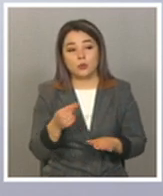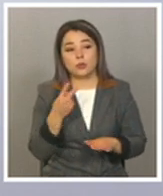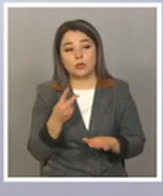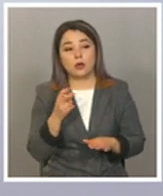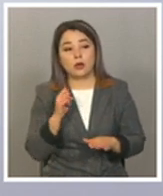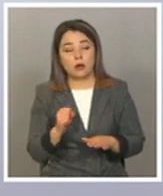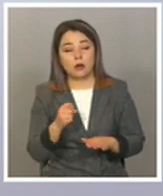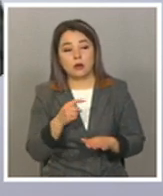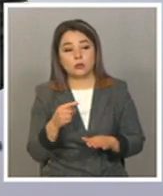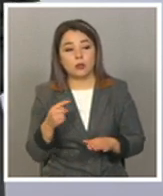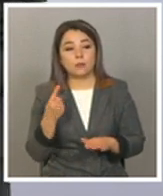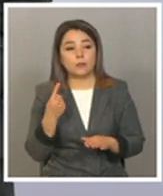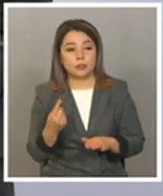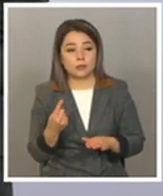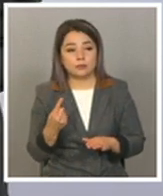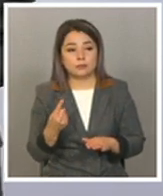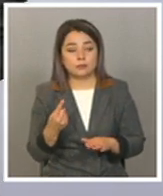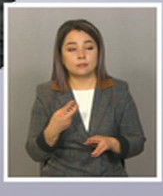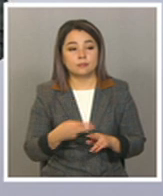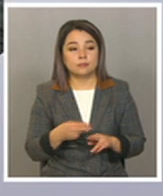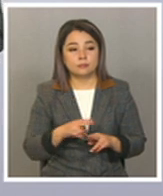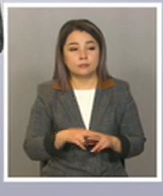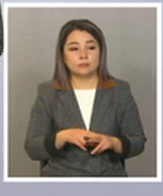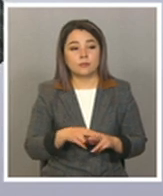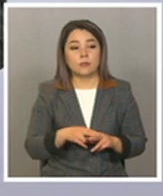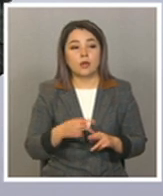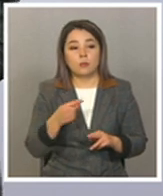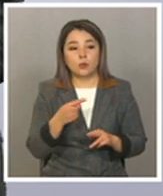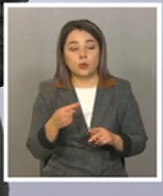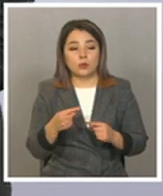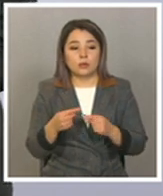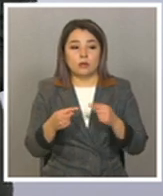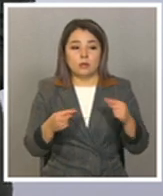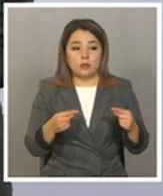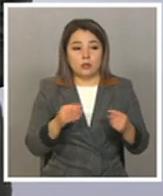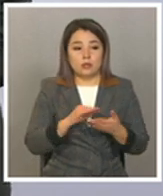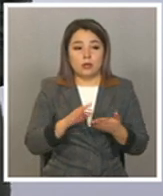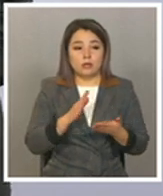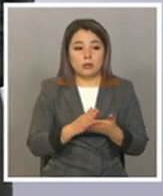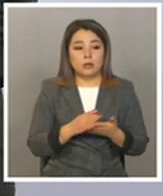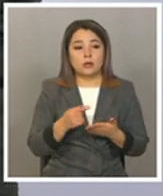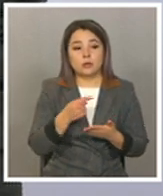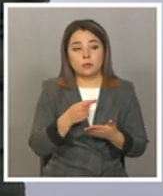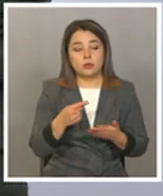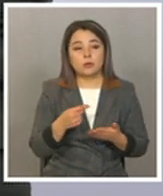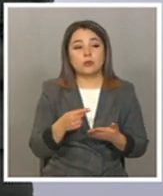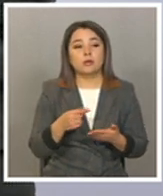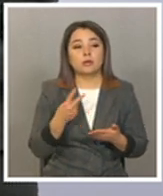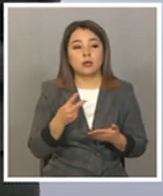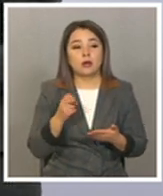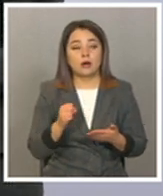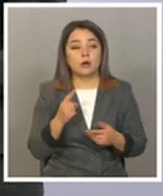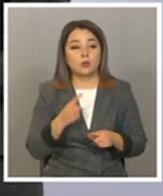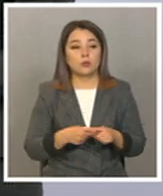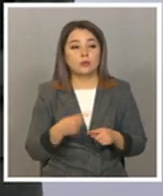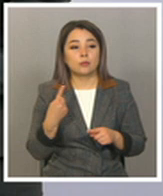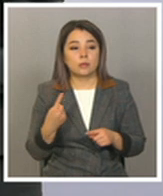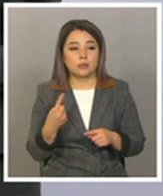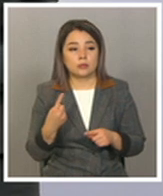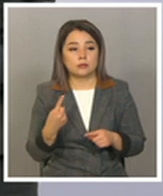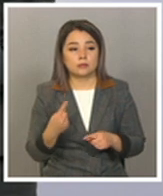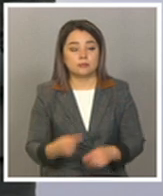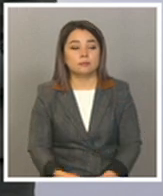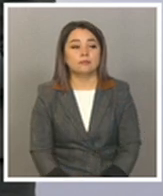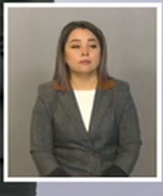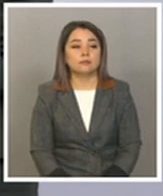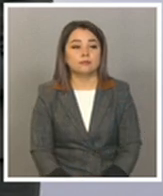2А азайтылған 1. Минусты жақшан сыртына шығарайық. Минус жақшан ішінде 2А қосылған 1.